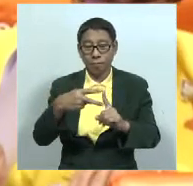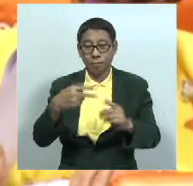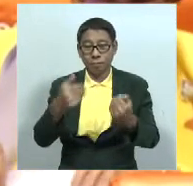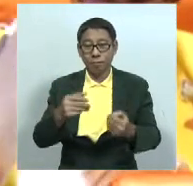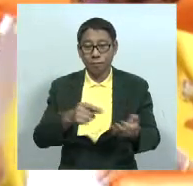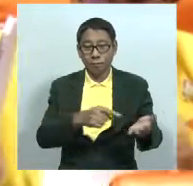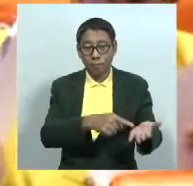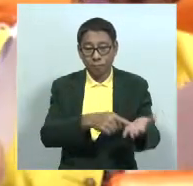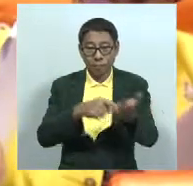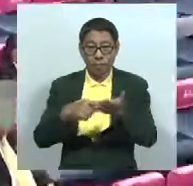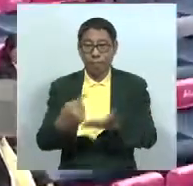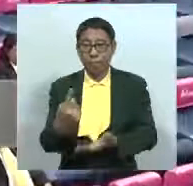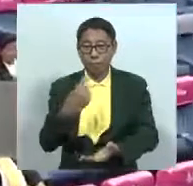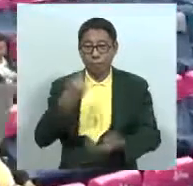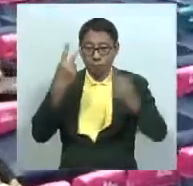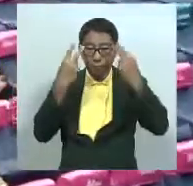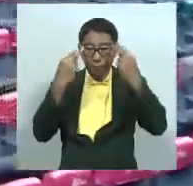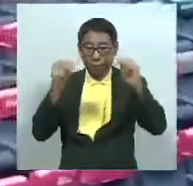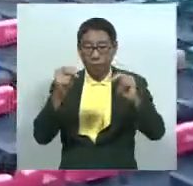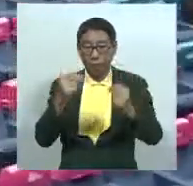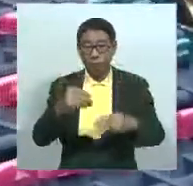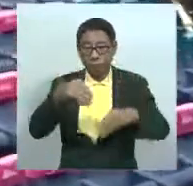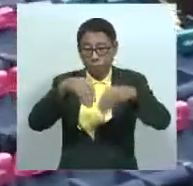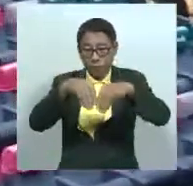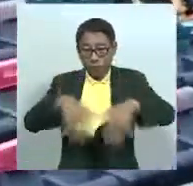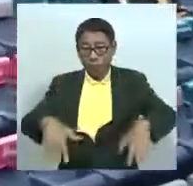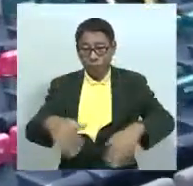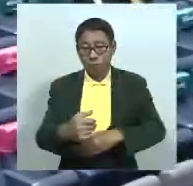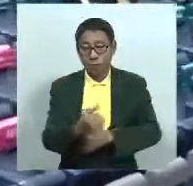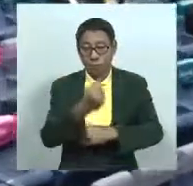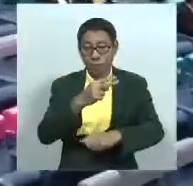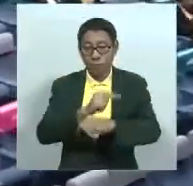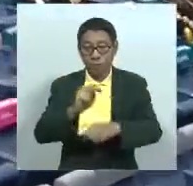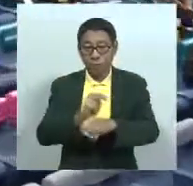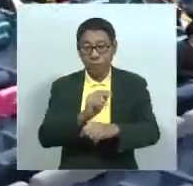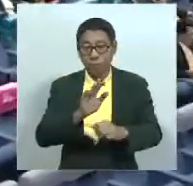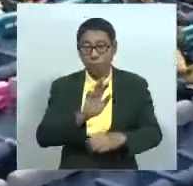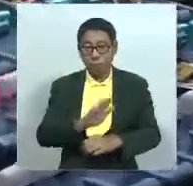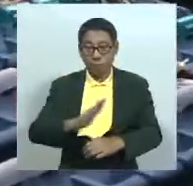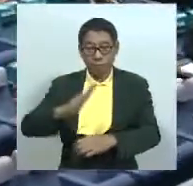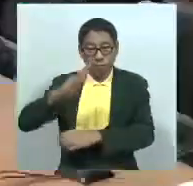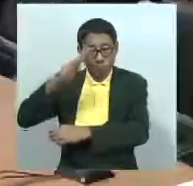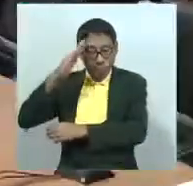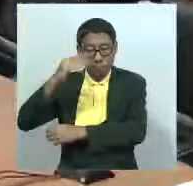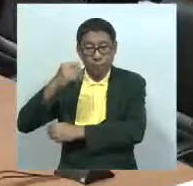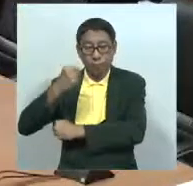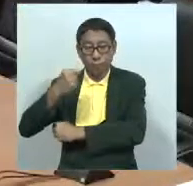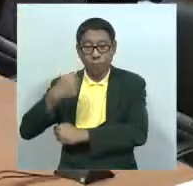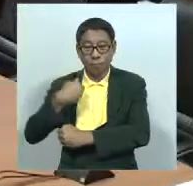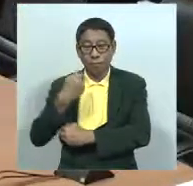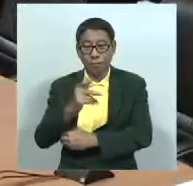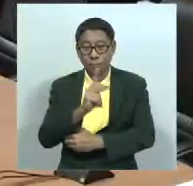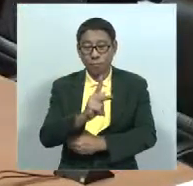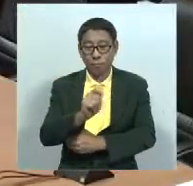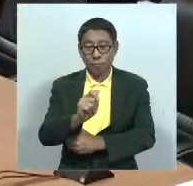ได้ตั้งกระทู้ถามนายกรัฐมนตรีเกี่ยวกับโครงสร้างอำนาจหน้าที่ของกองอำนวยการรักษาความมั่นคงภายในราชอาณาจักรห